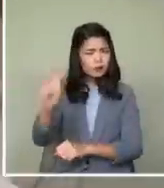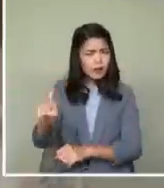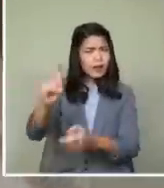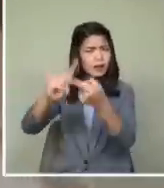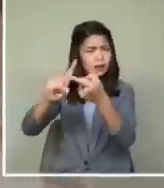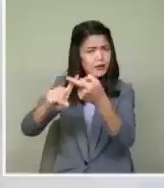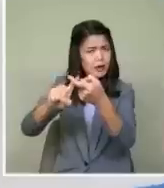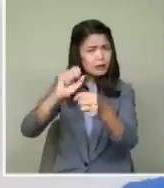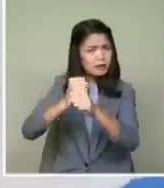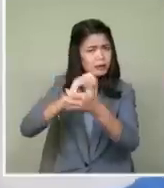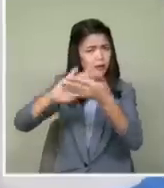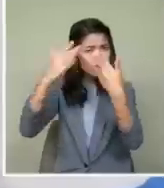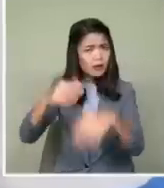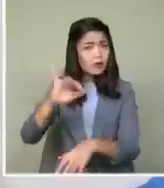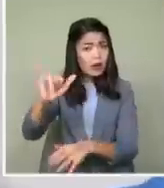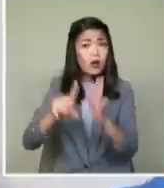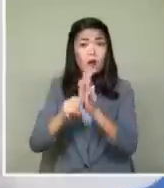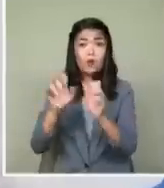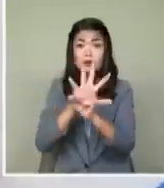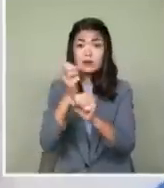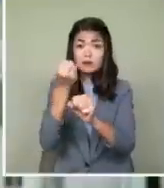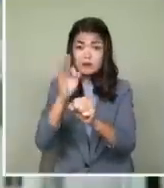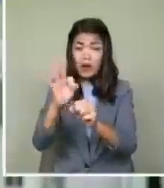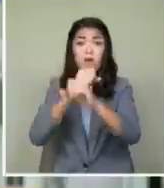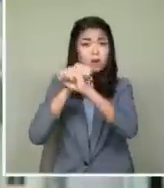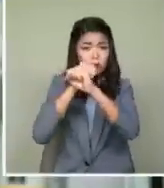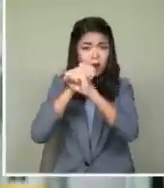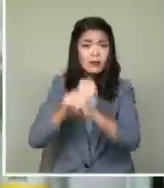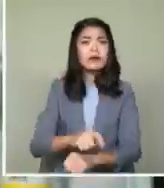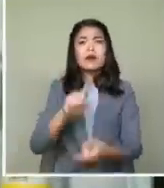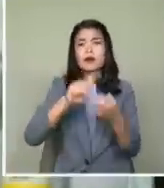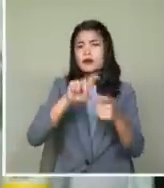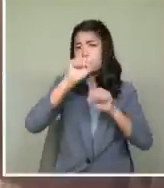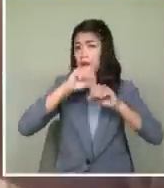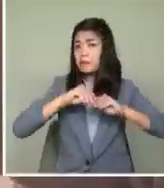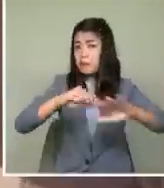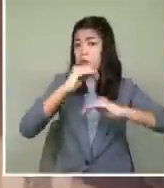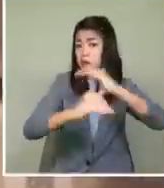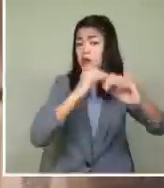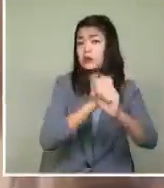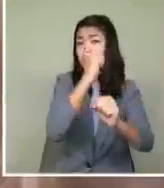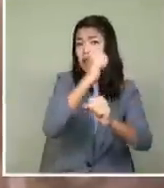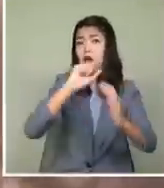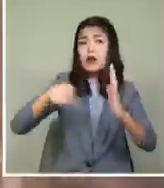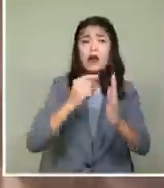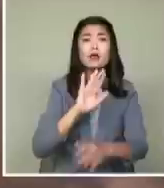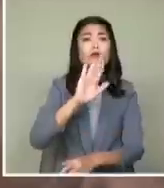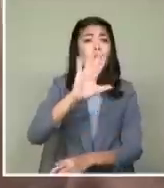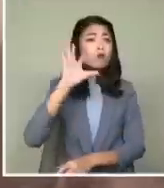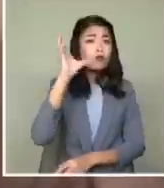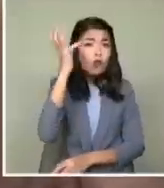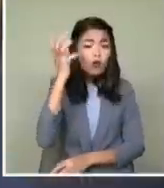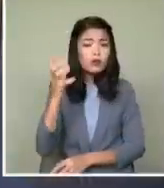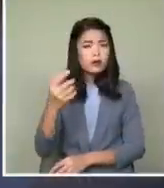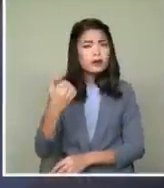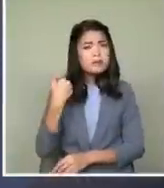จน์แล้วหรือยังว่าวัคซีนโควิด-19ที่รัสเซียเพิ่งจะประกาศว่าสามารถพัฒนาได้สำเร็จเป็นตัวแรกของโลกนั้นมีความปล